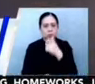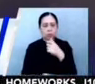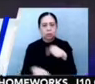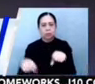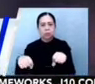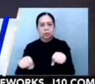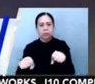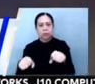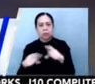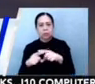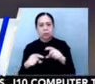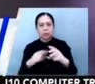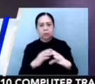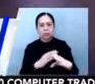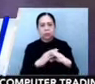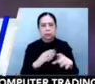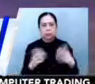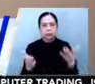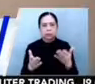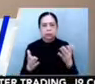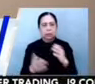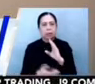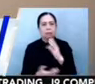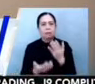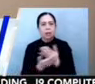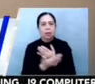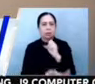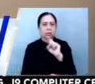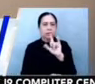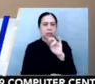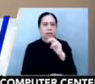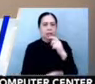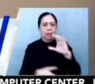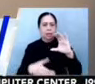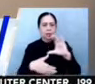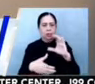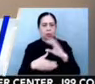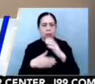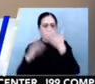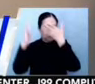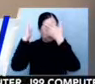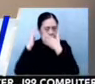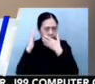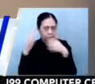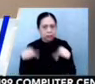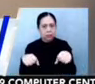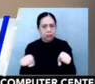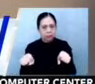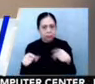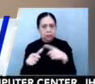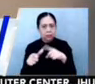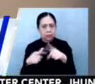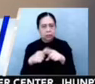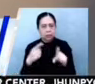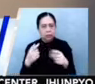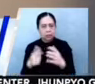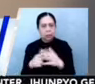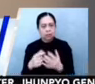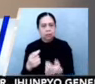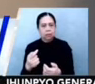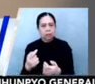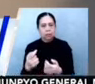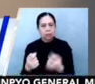hinarang nito sa Bagong Silang, Caloocan. Naka-helmet ang rider at dumaplis lang ang bala sa sentido